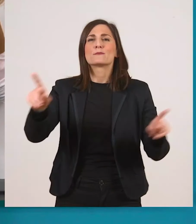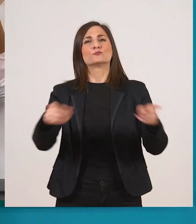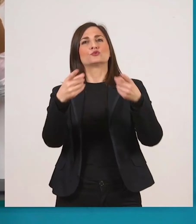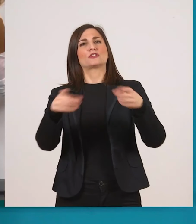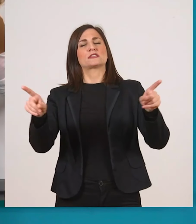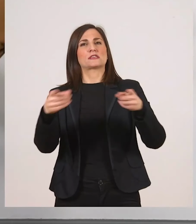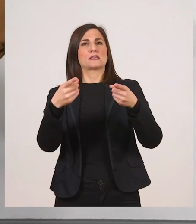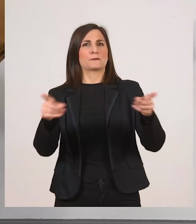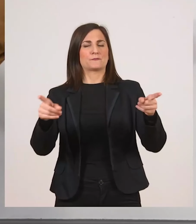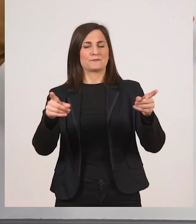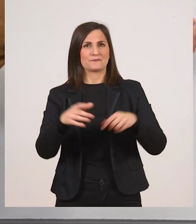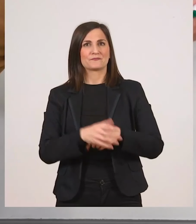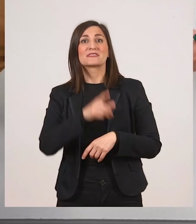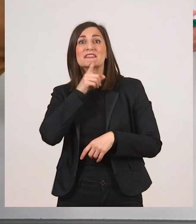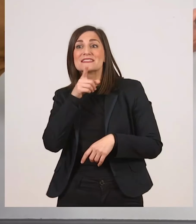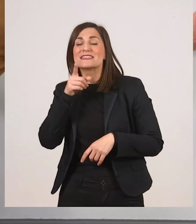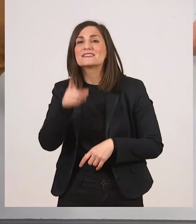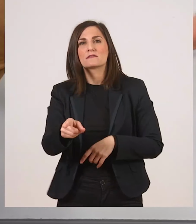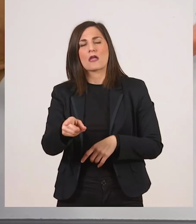μουσική συνέχεια.